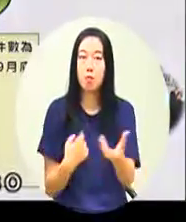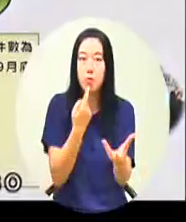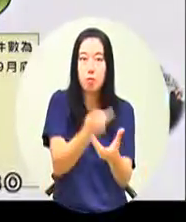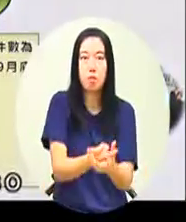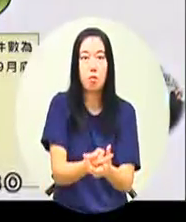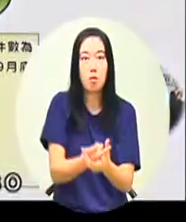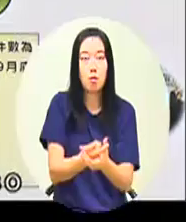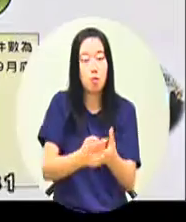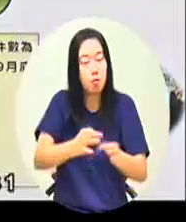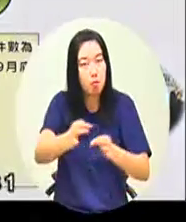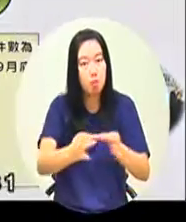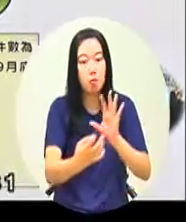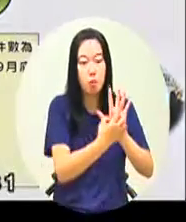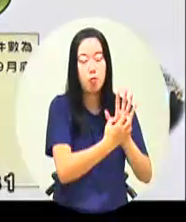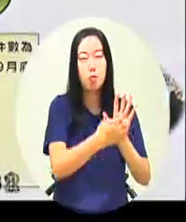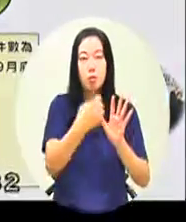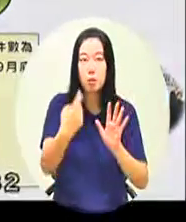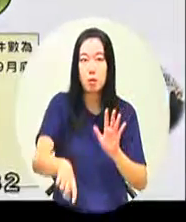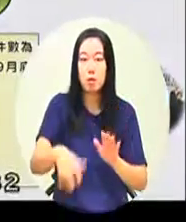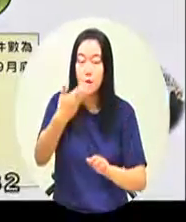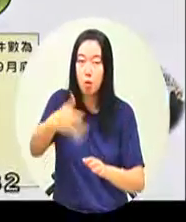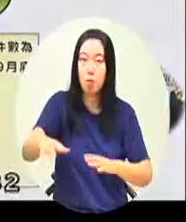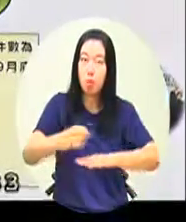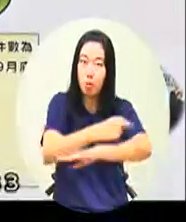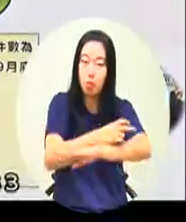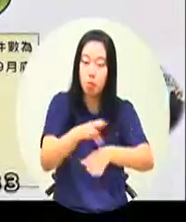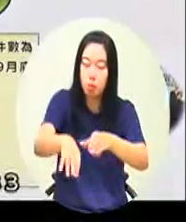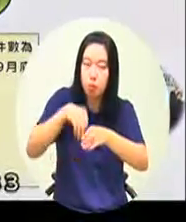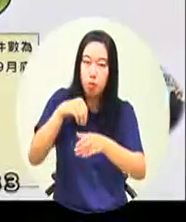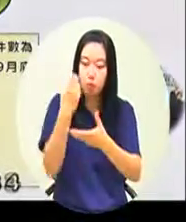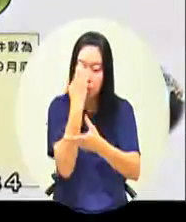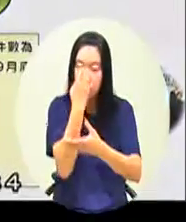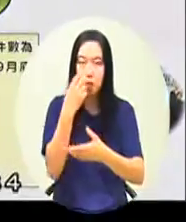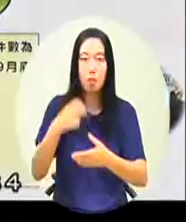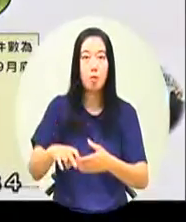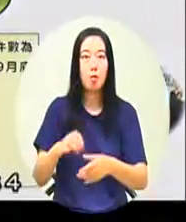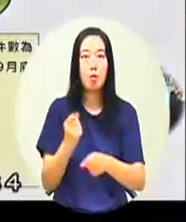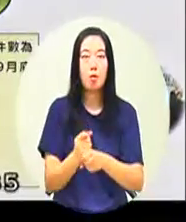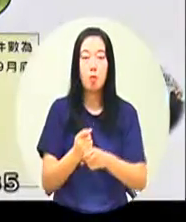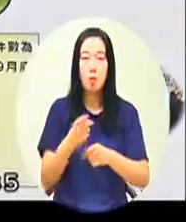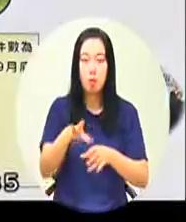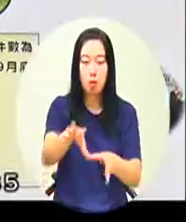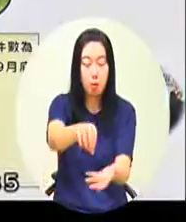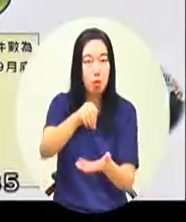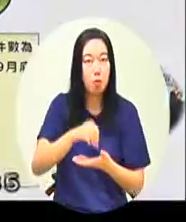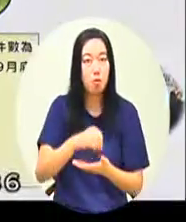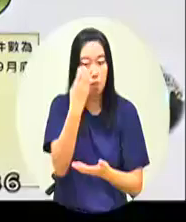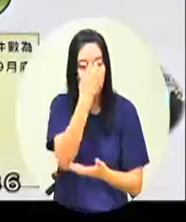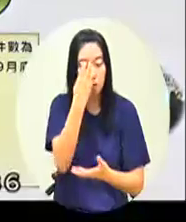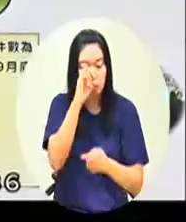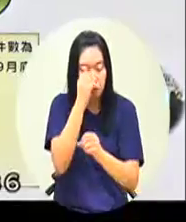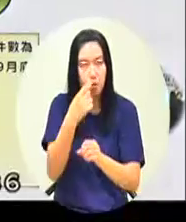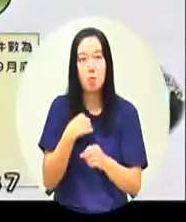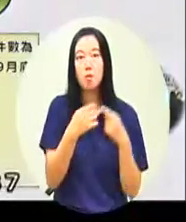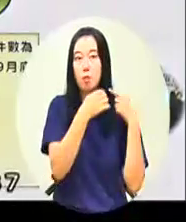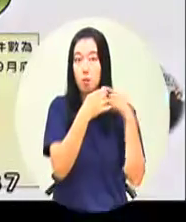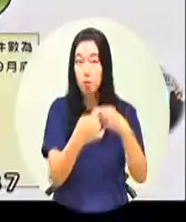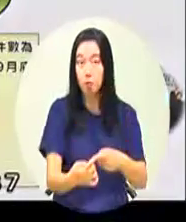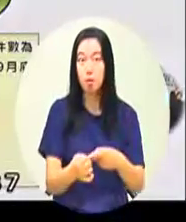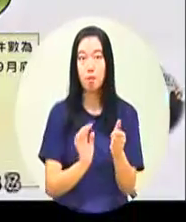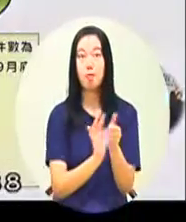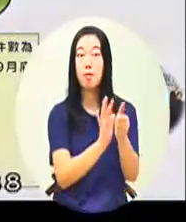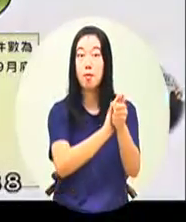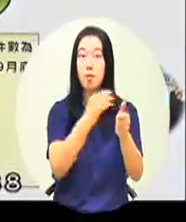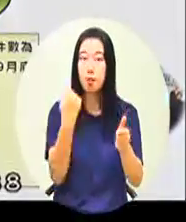未上市水产品的抽验工作，以及相关的水产品饲料的抽验工作，也都持续的推动相关的